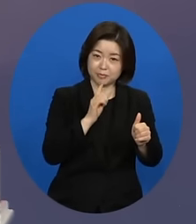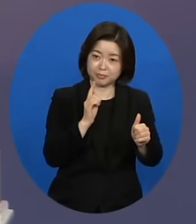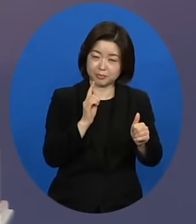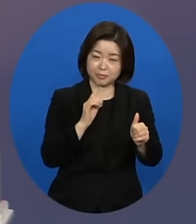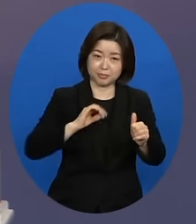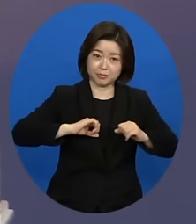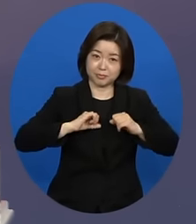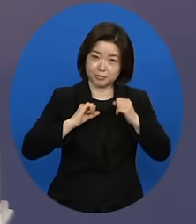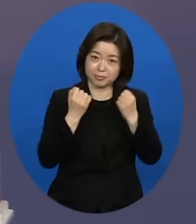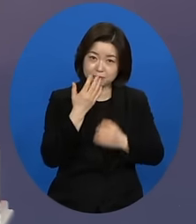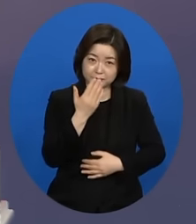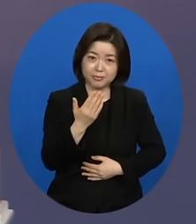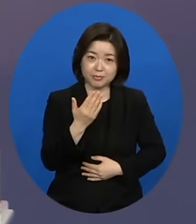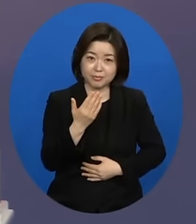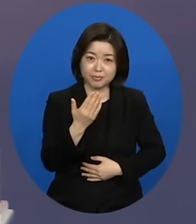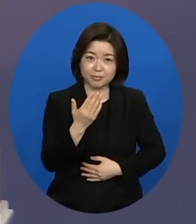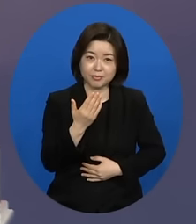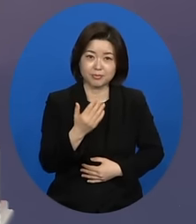들어가나요?